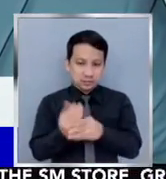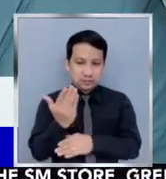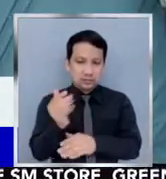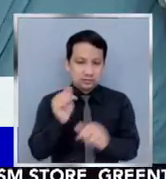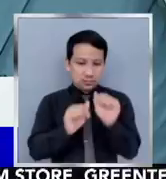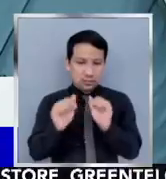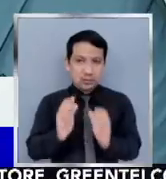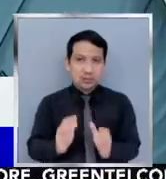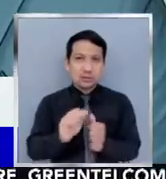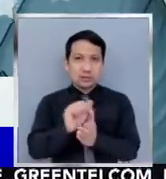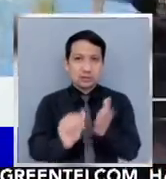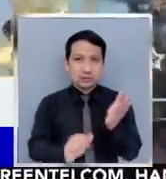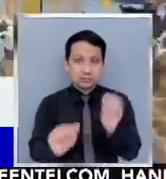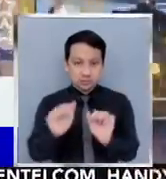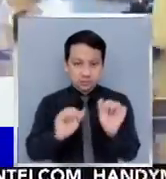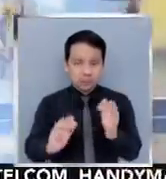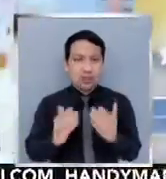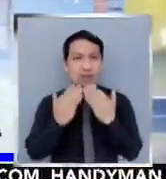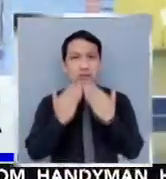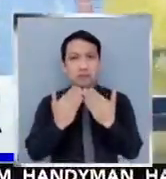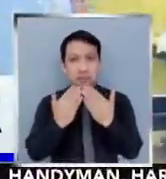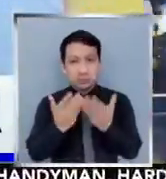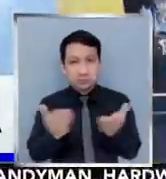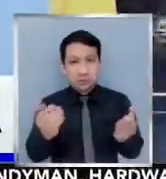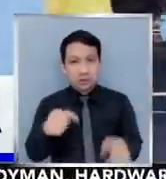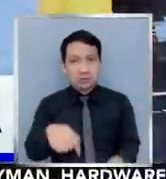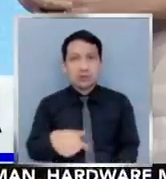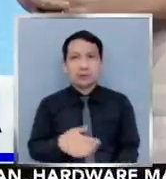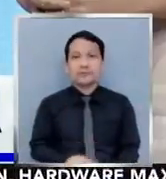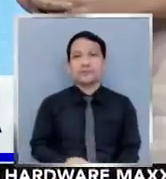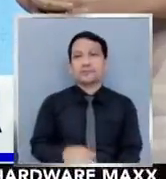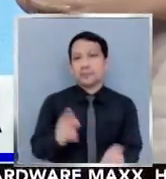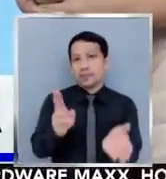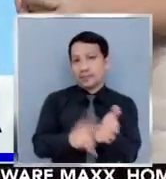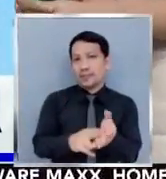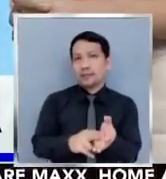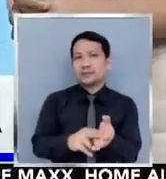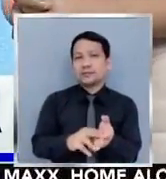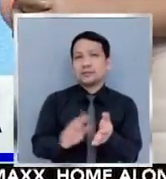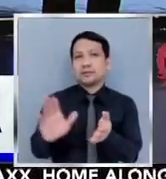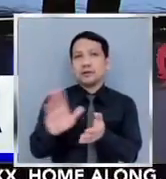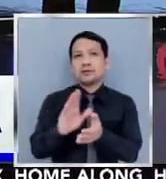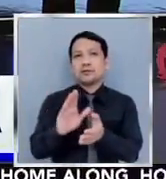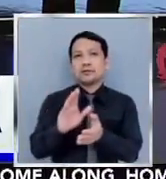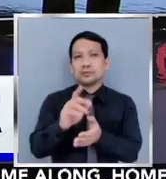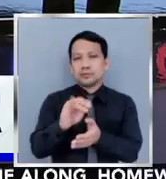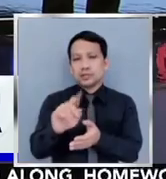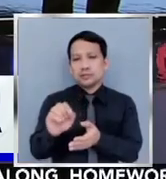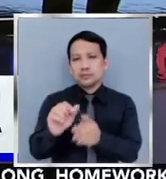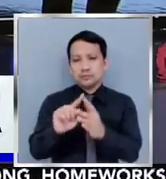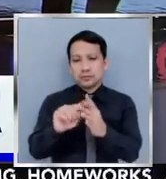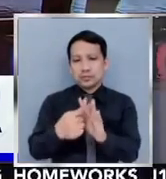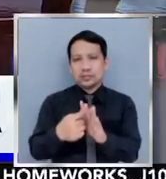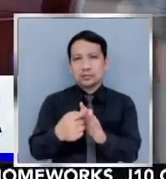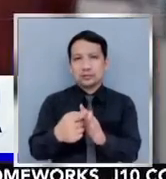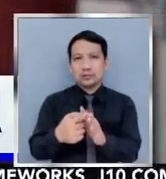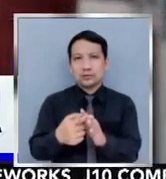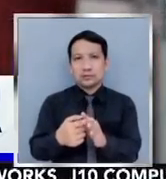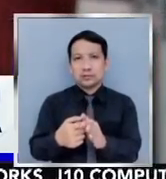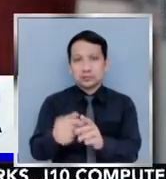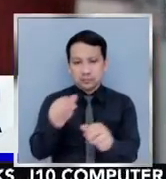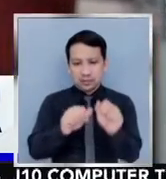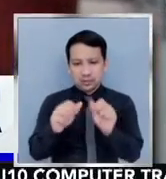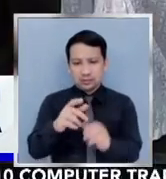an actor. Thankful talaga ako. Ang Signed for Stardom ay isang magandang simula para sa mga Sparkle artists.